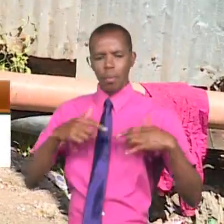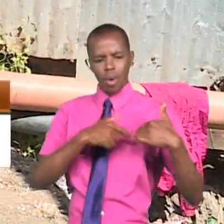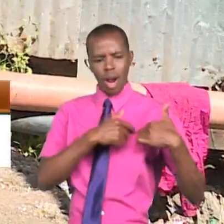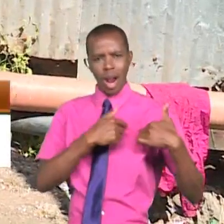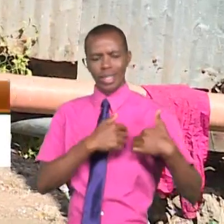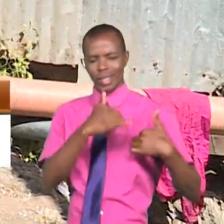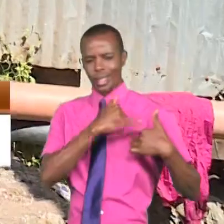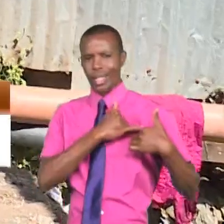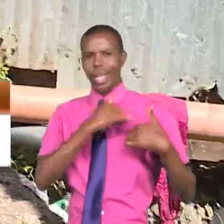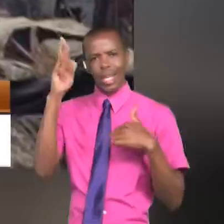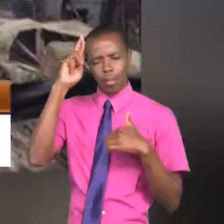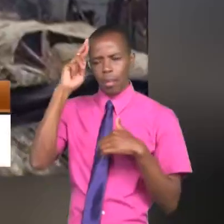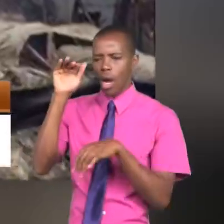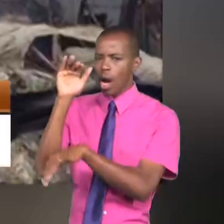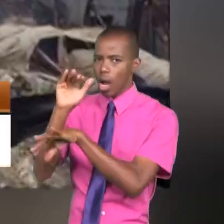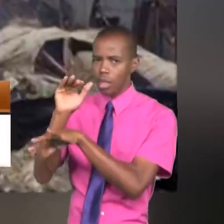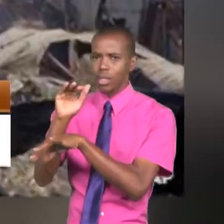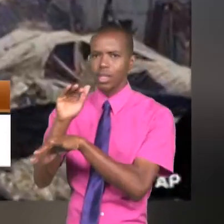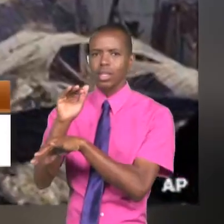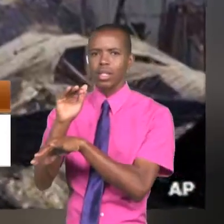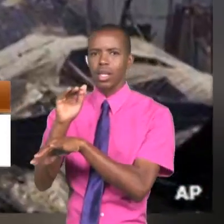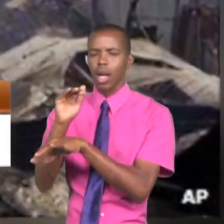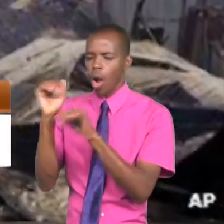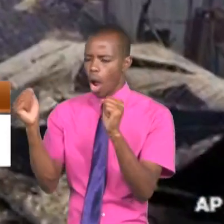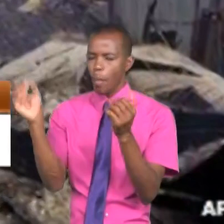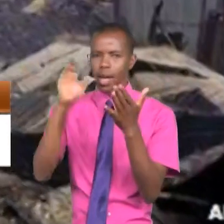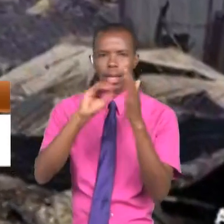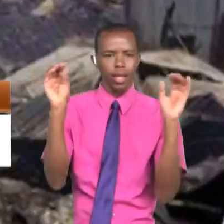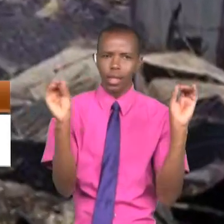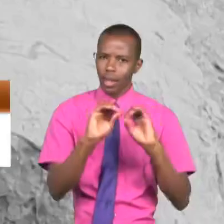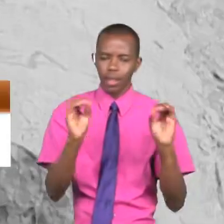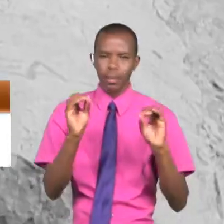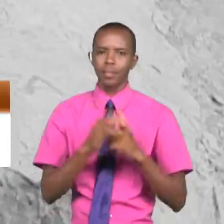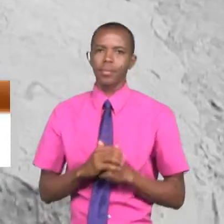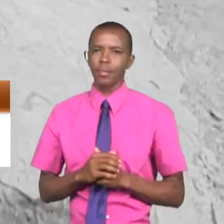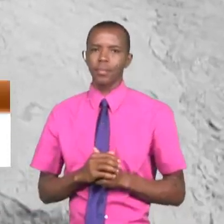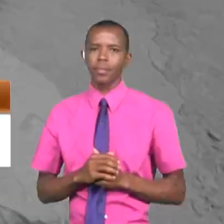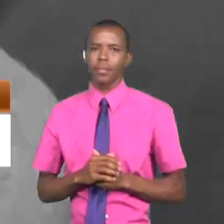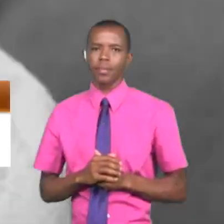na ombi kwao ni kwamba lisije likajiradidi tukio kama hilo tena.